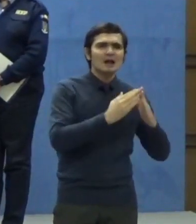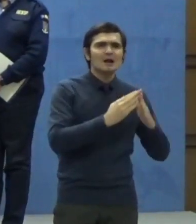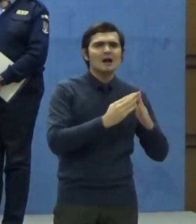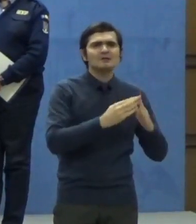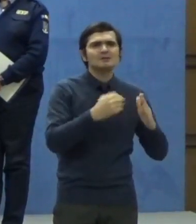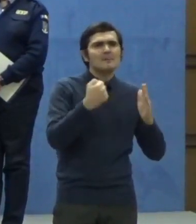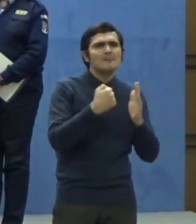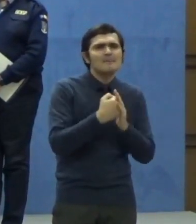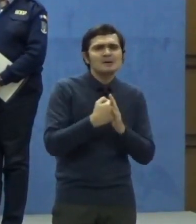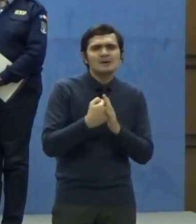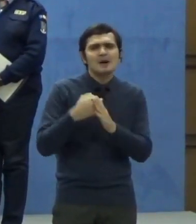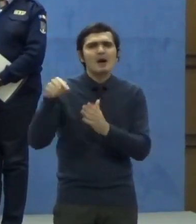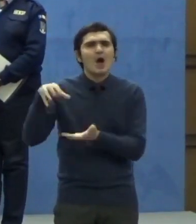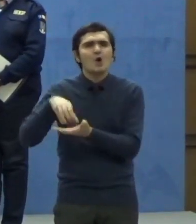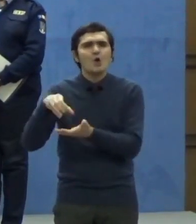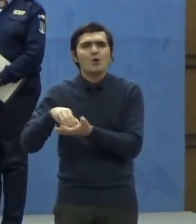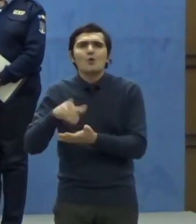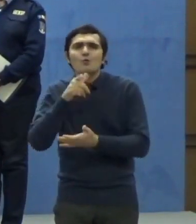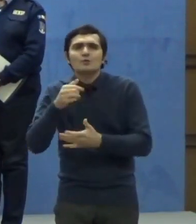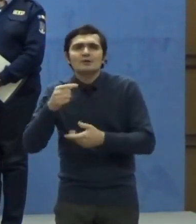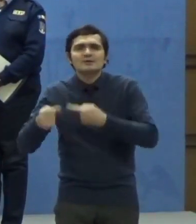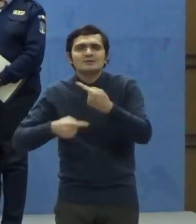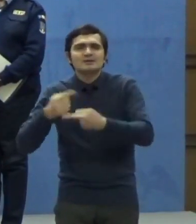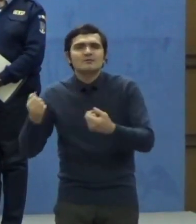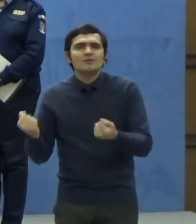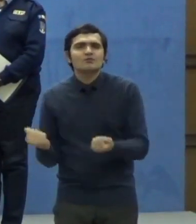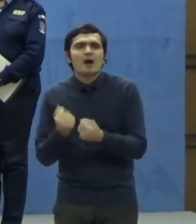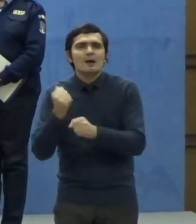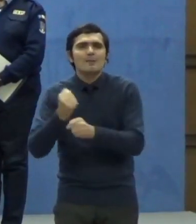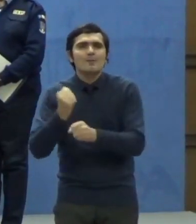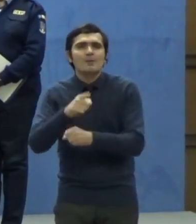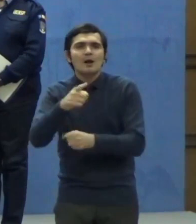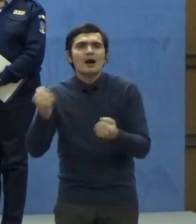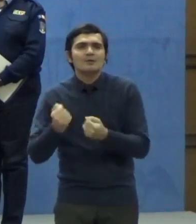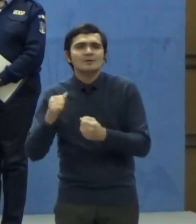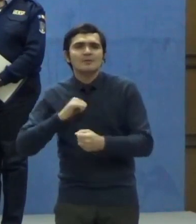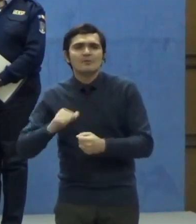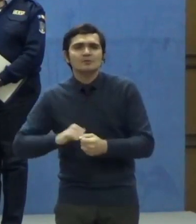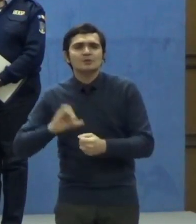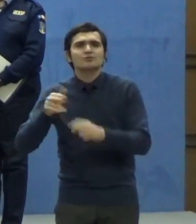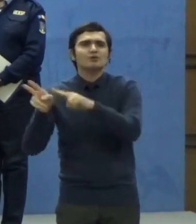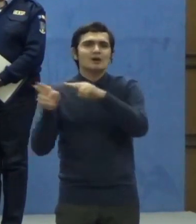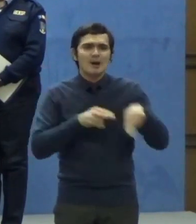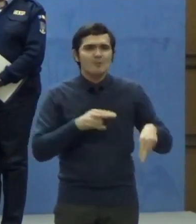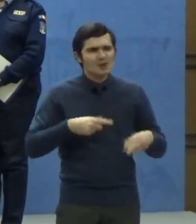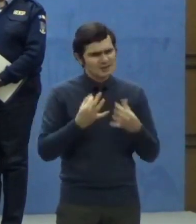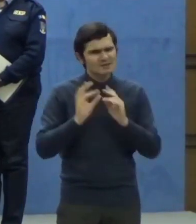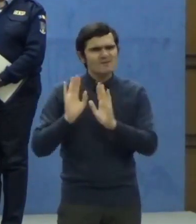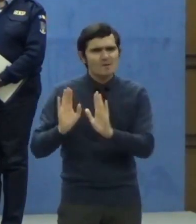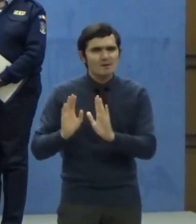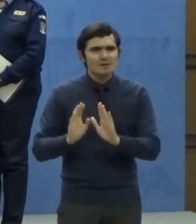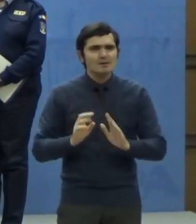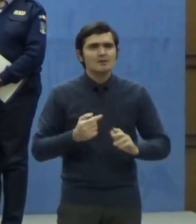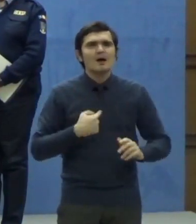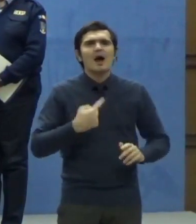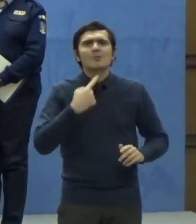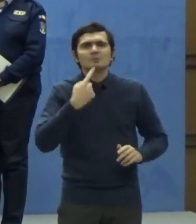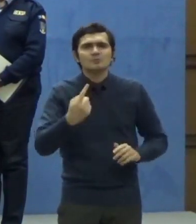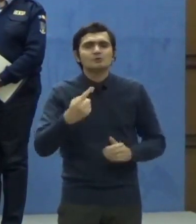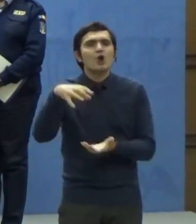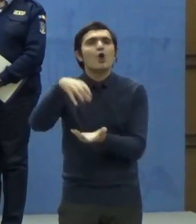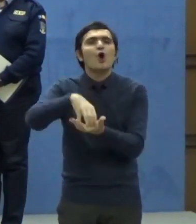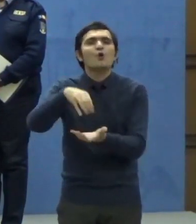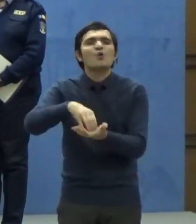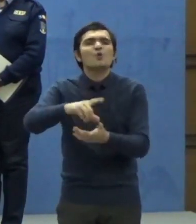locurile de desfășurare a activității profesionale și înapoi. Am prevăzut și locurile, pentru că